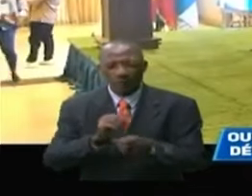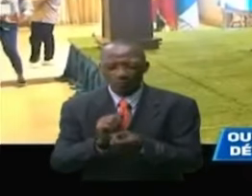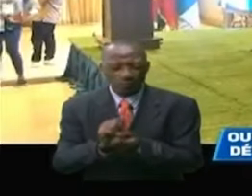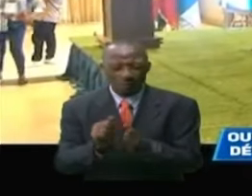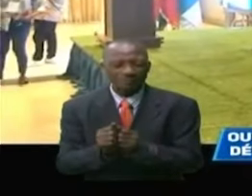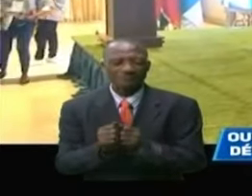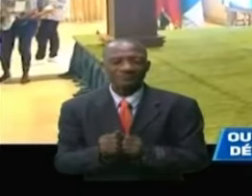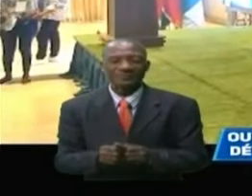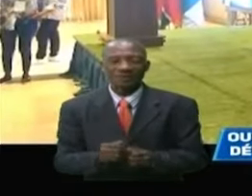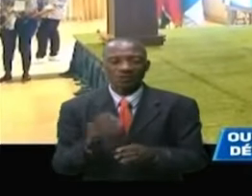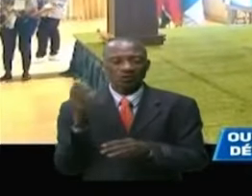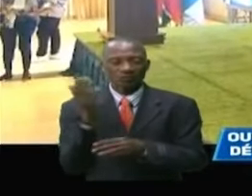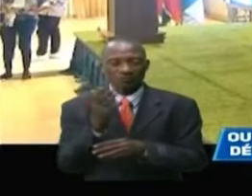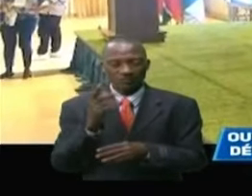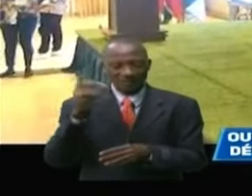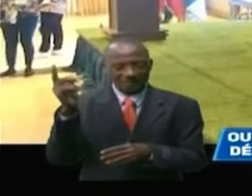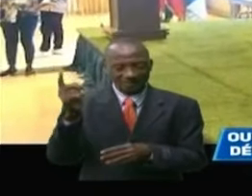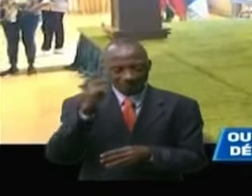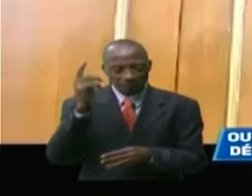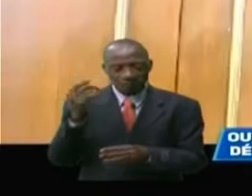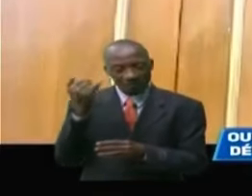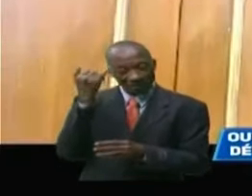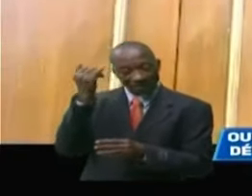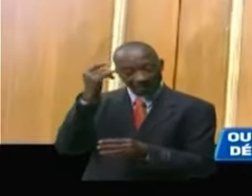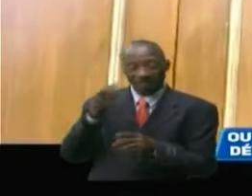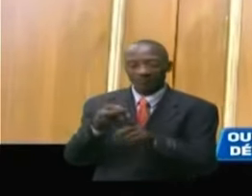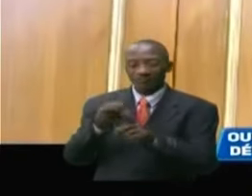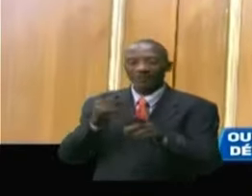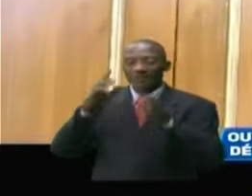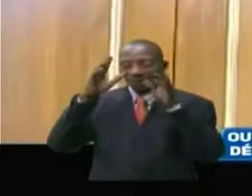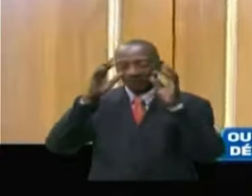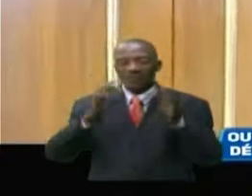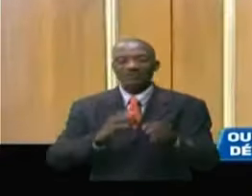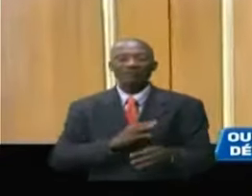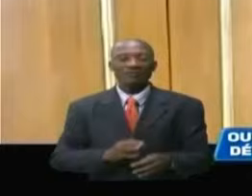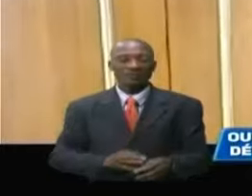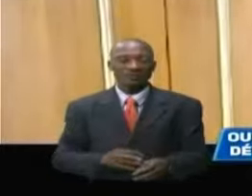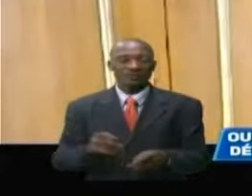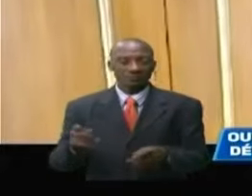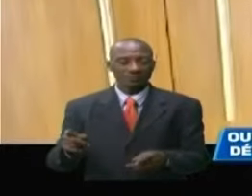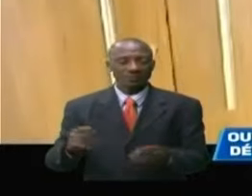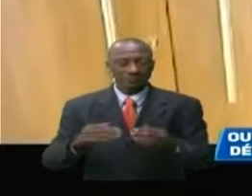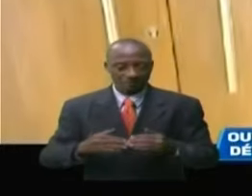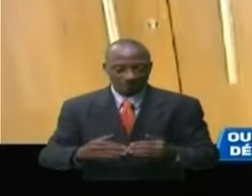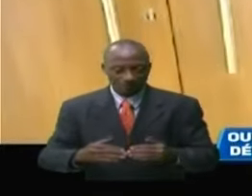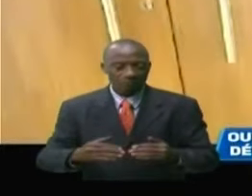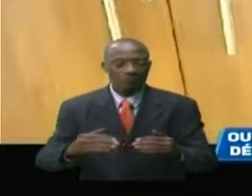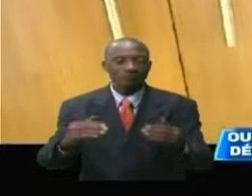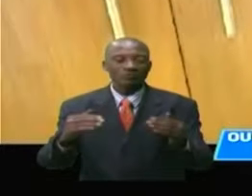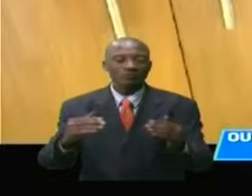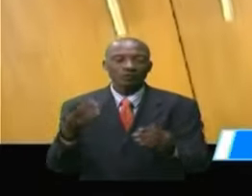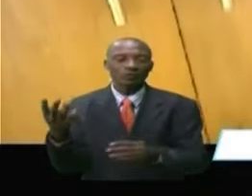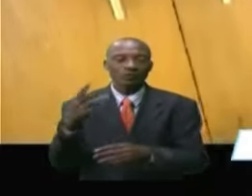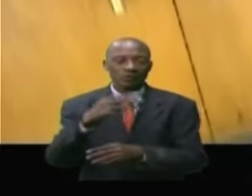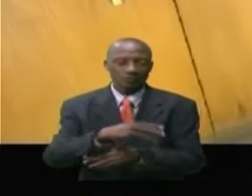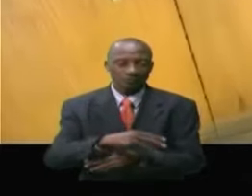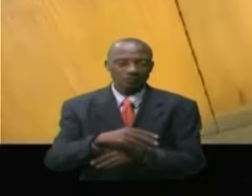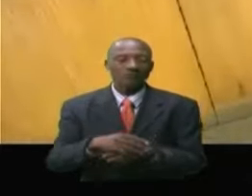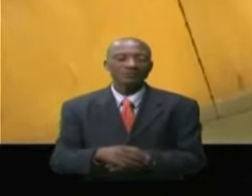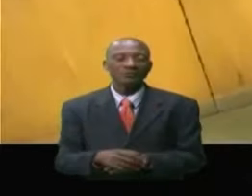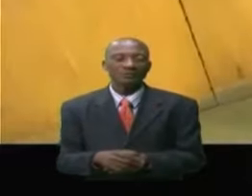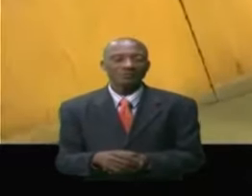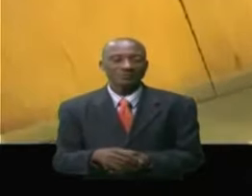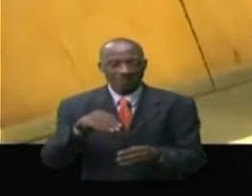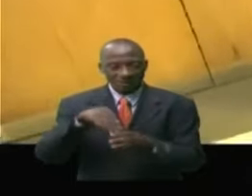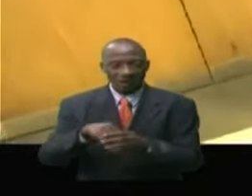conférence internationale, initiative du président de la République chef de l'État, s'étendra du 16 au 17 octobre et vise à impulser